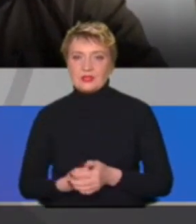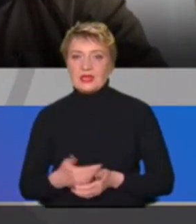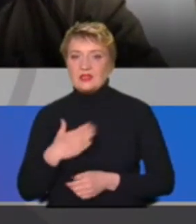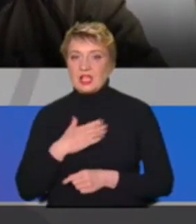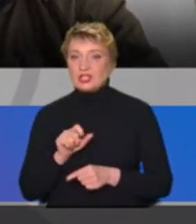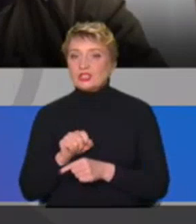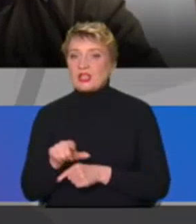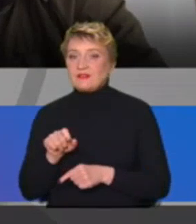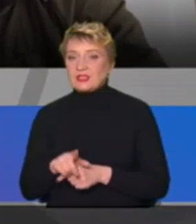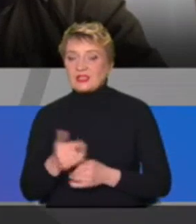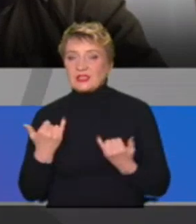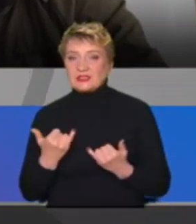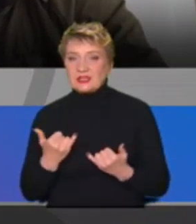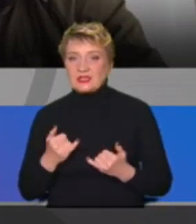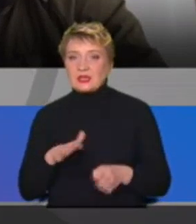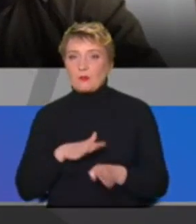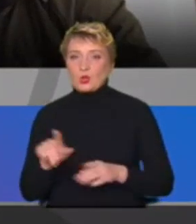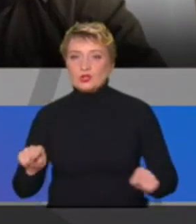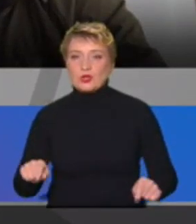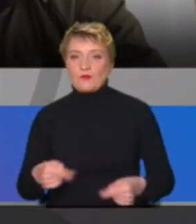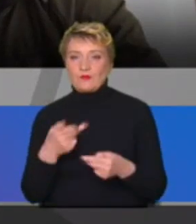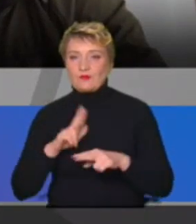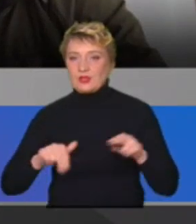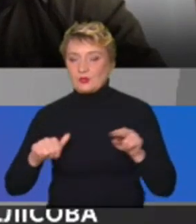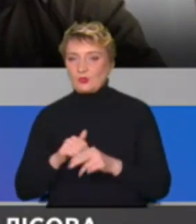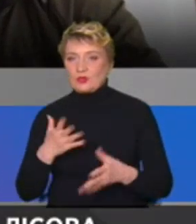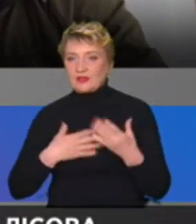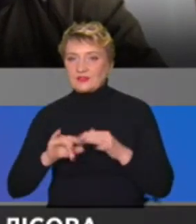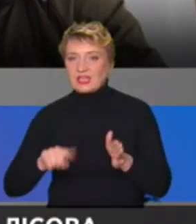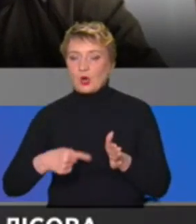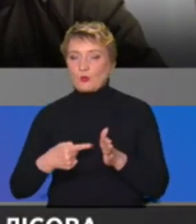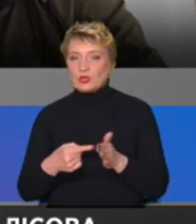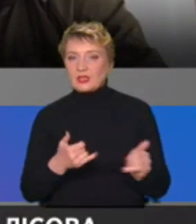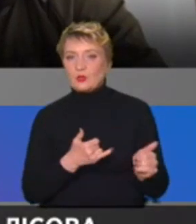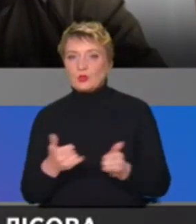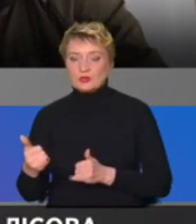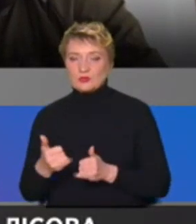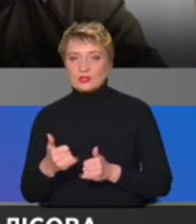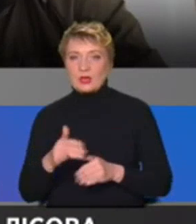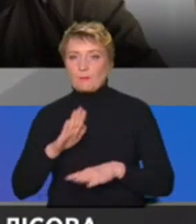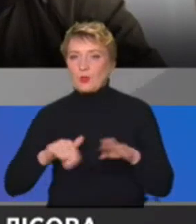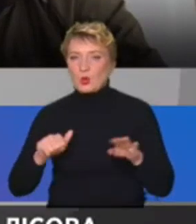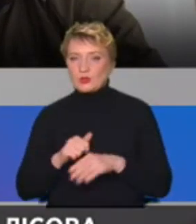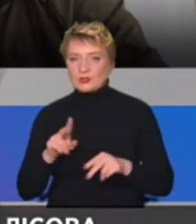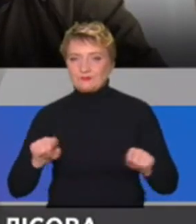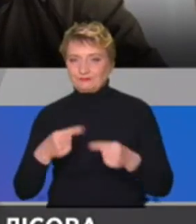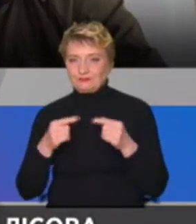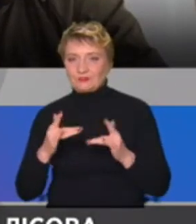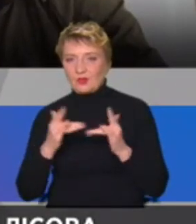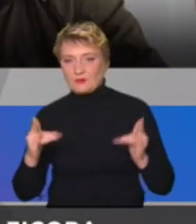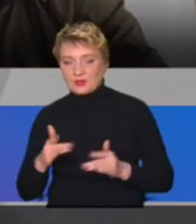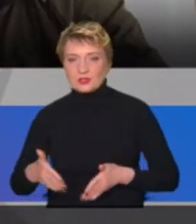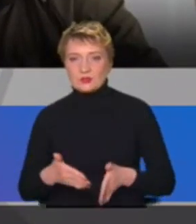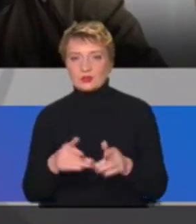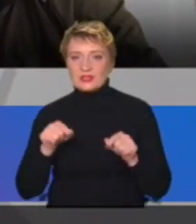завдання зараз – повністю відновлювати всі комунальні послуги, повністю інфраструктуру відновлювати. На